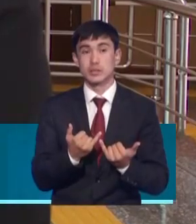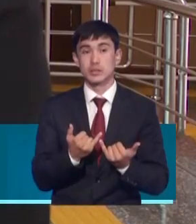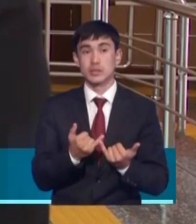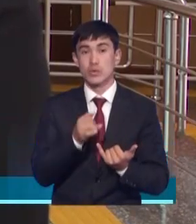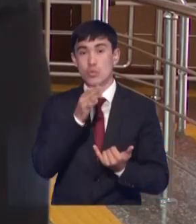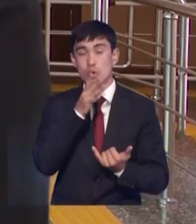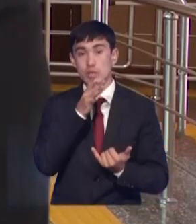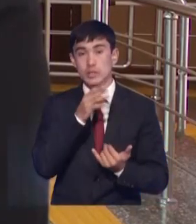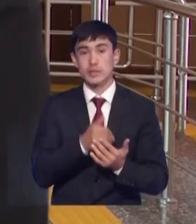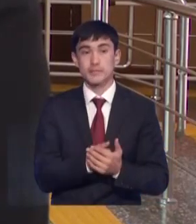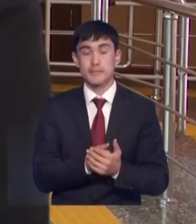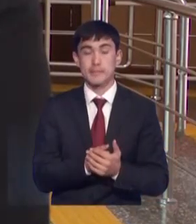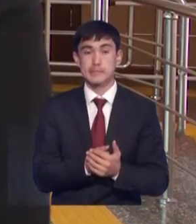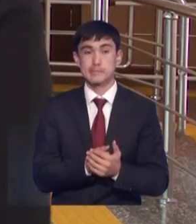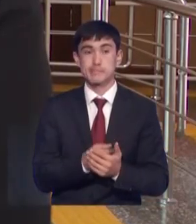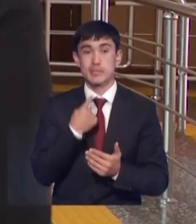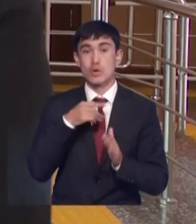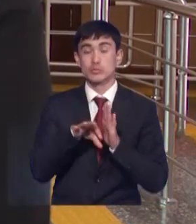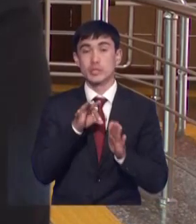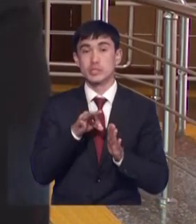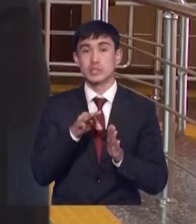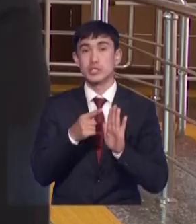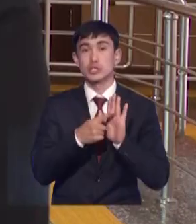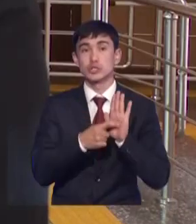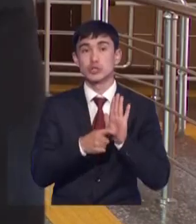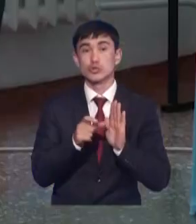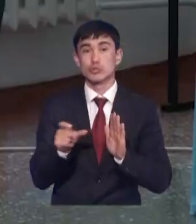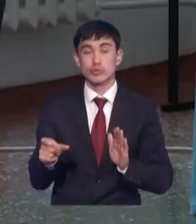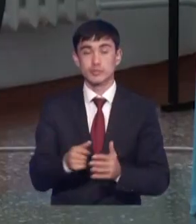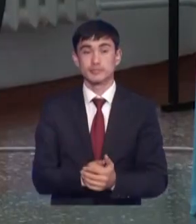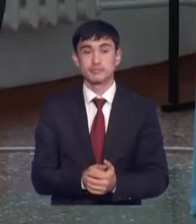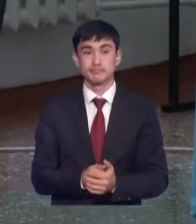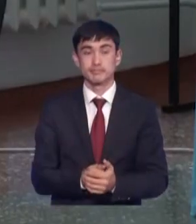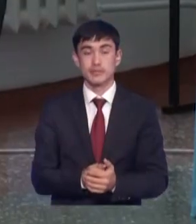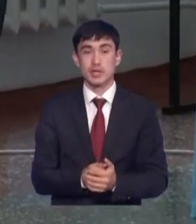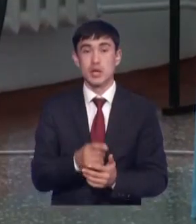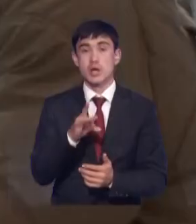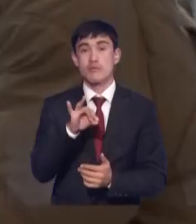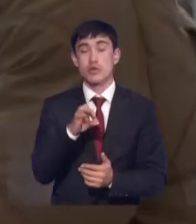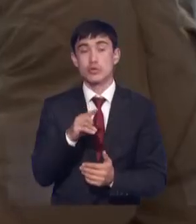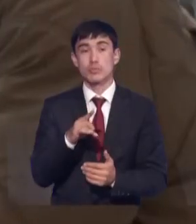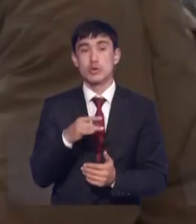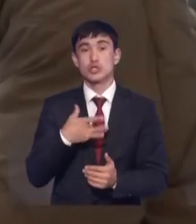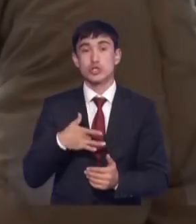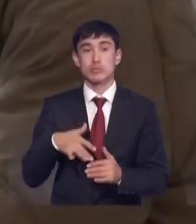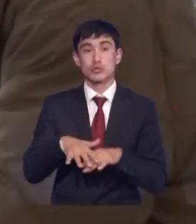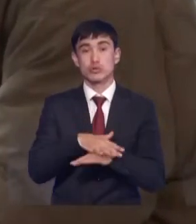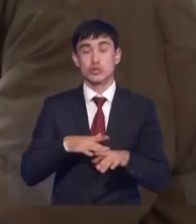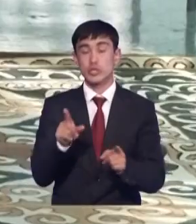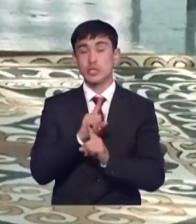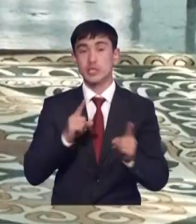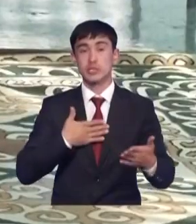Қазіргі уақытқа дауыс берушілердің саны 700-ге жуық. Айта кетсек, бұл референдумға Жамбыл жұртшылығы